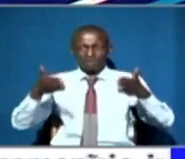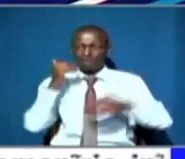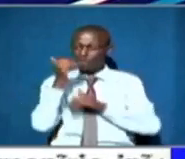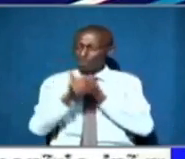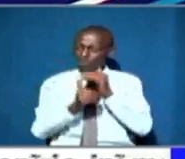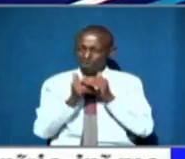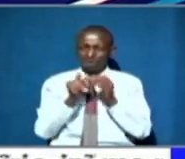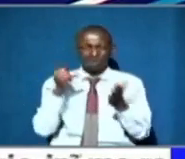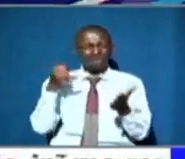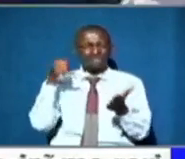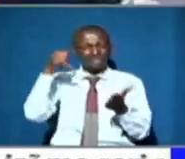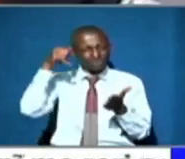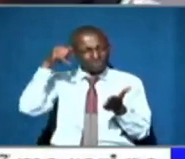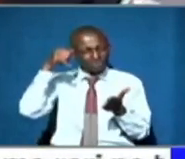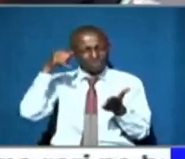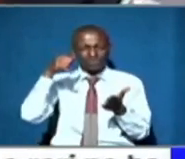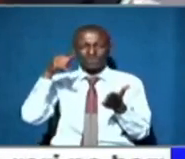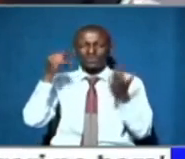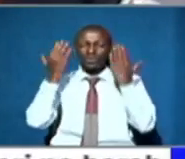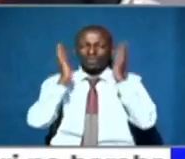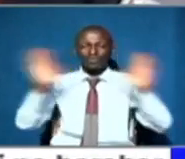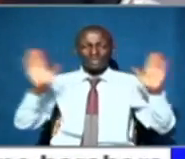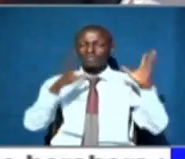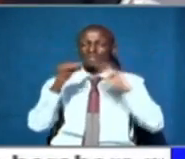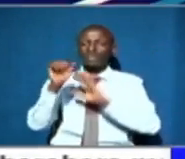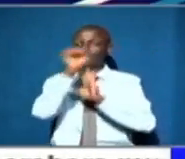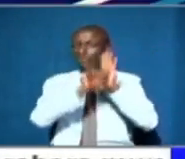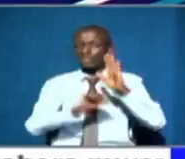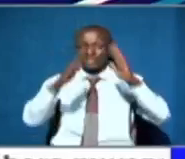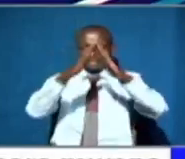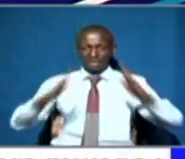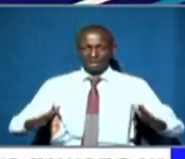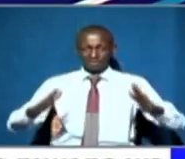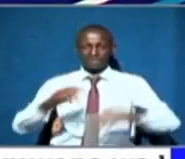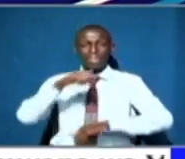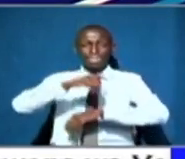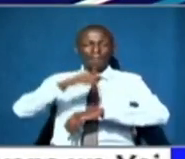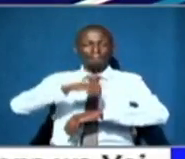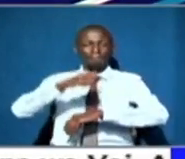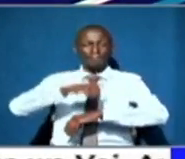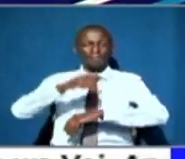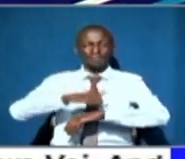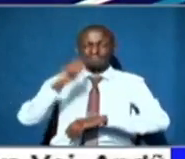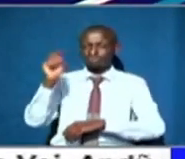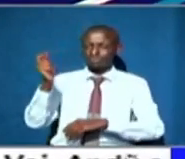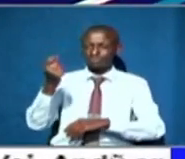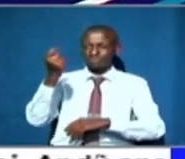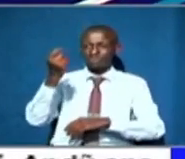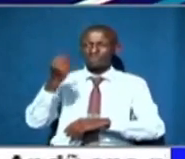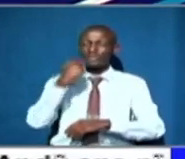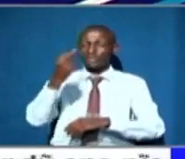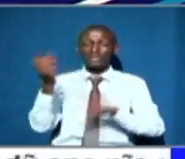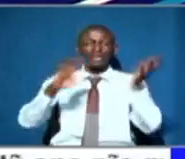gitu ndirathire kuria state house hedira twa president atho maga presidential